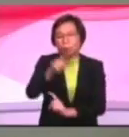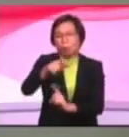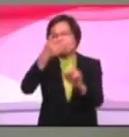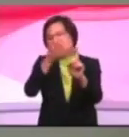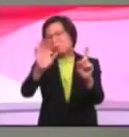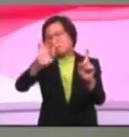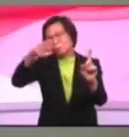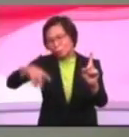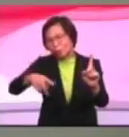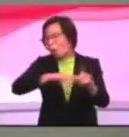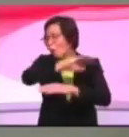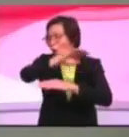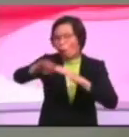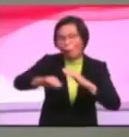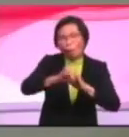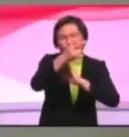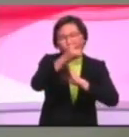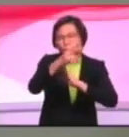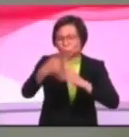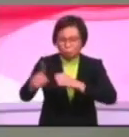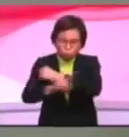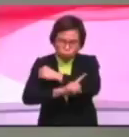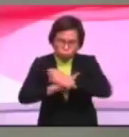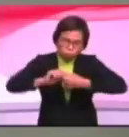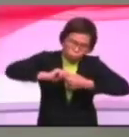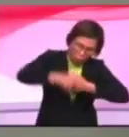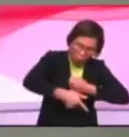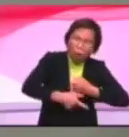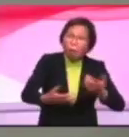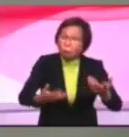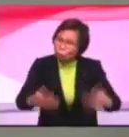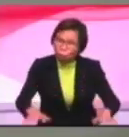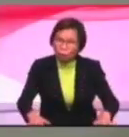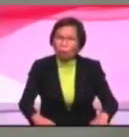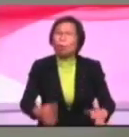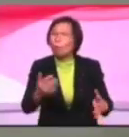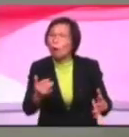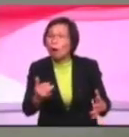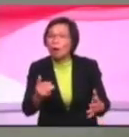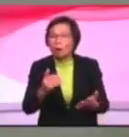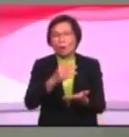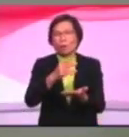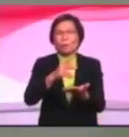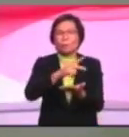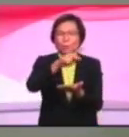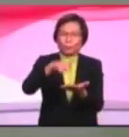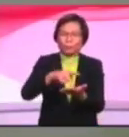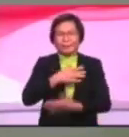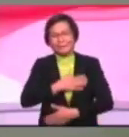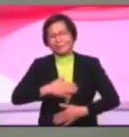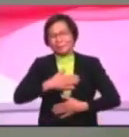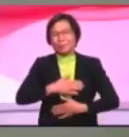SOP dan kesemuanya telah dikompaun. Kesalahan tersebut adalah aktiviti pusat hiburan